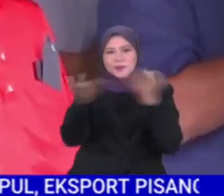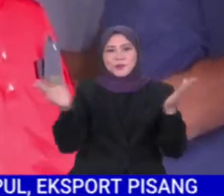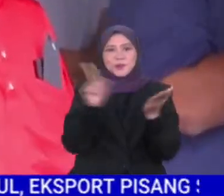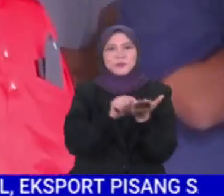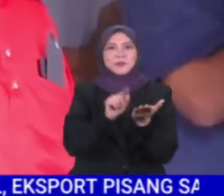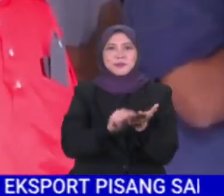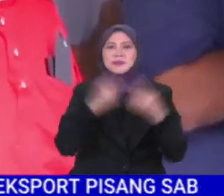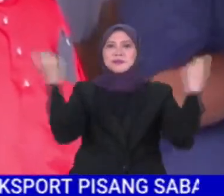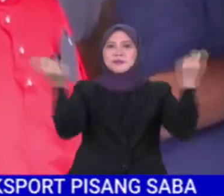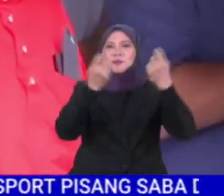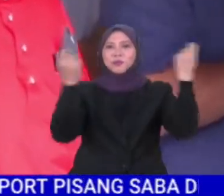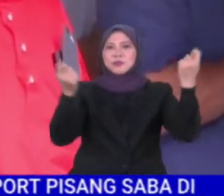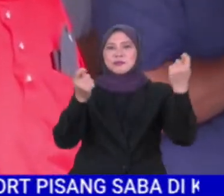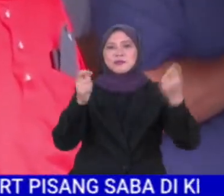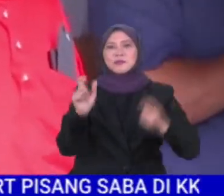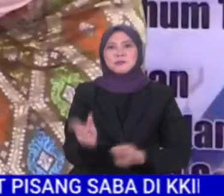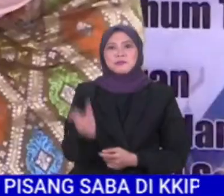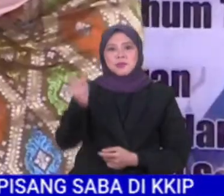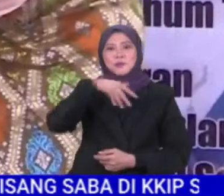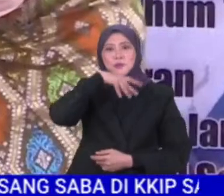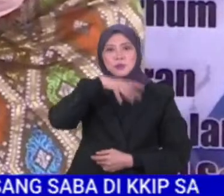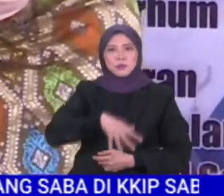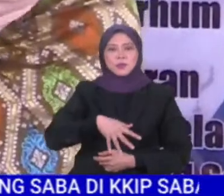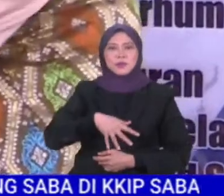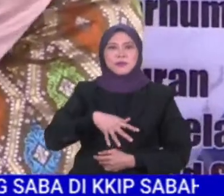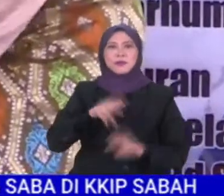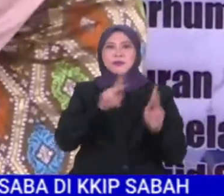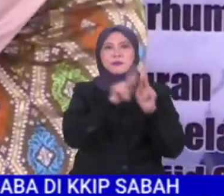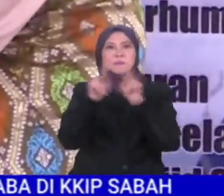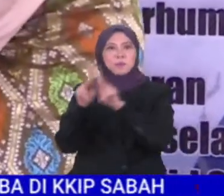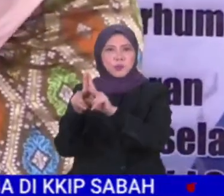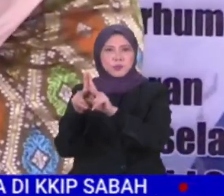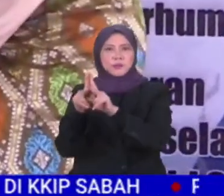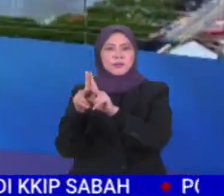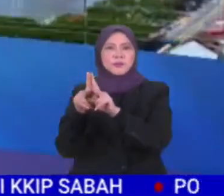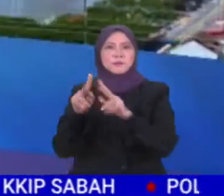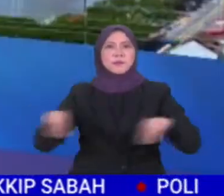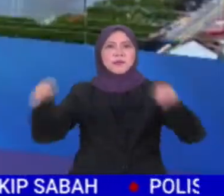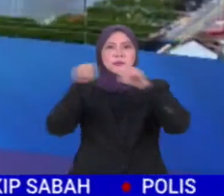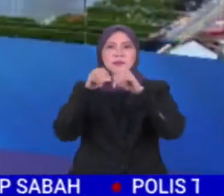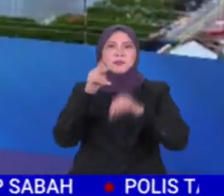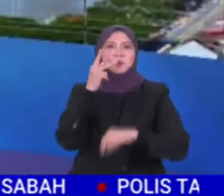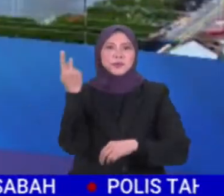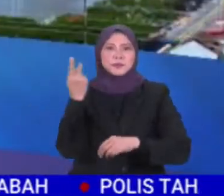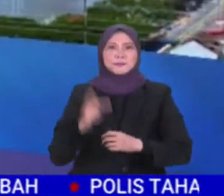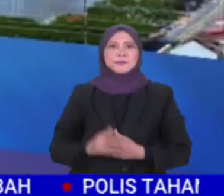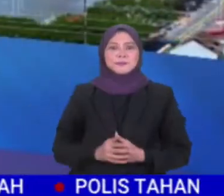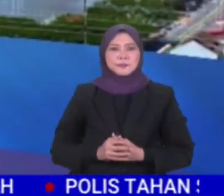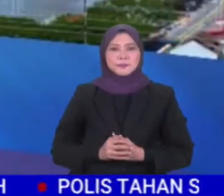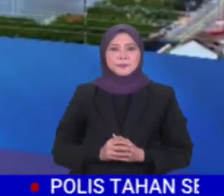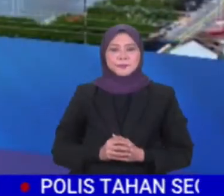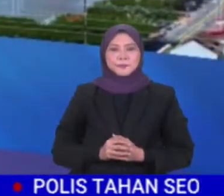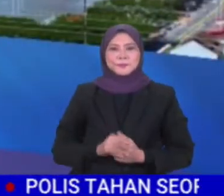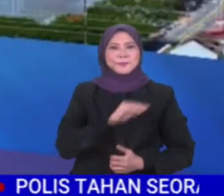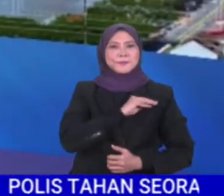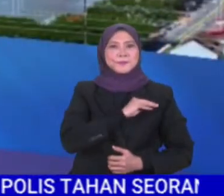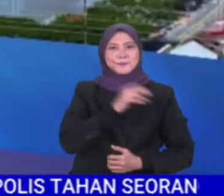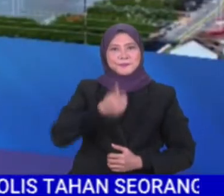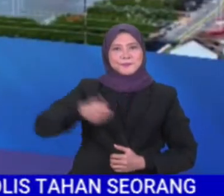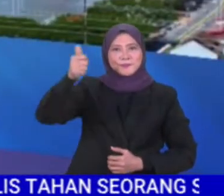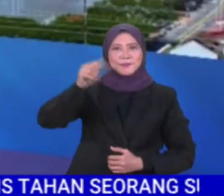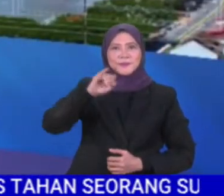majelis sambutan maulid Rasul di kampung masjid kucing dalam perhitungan